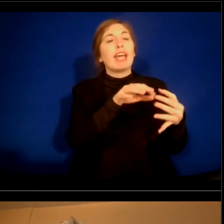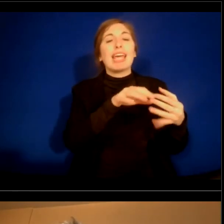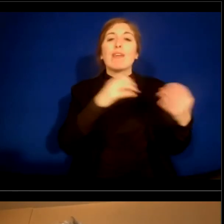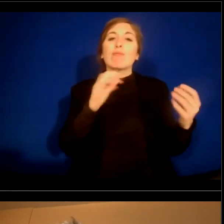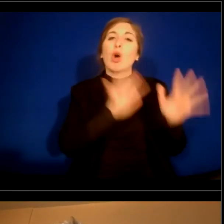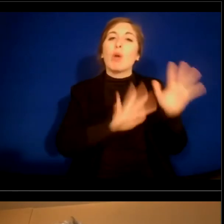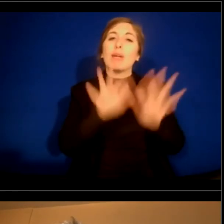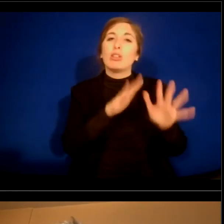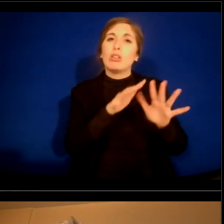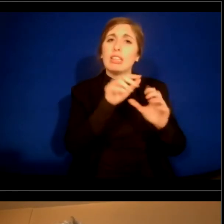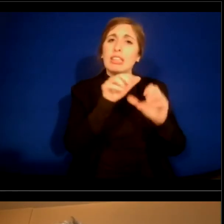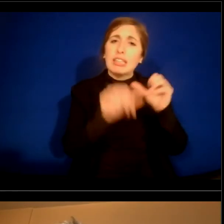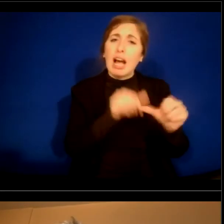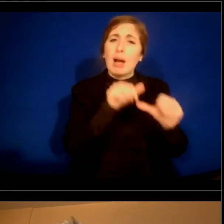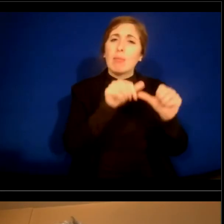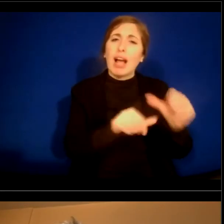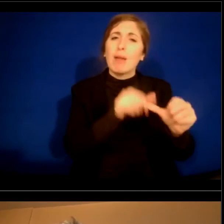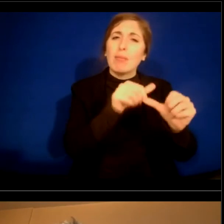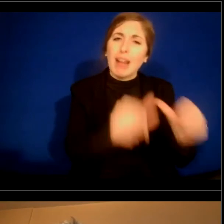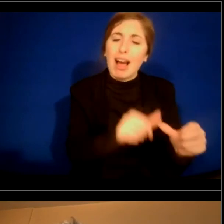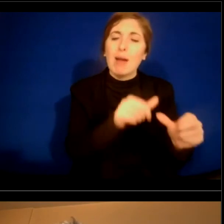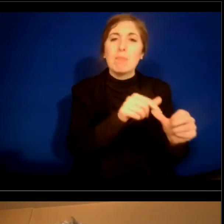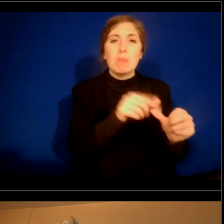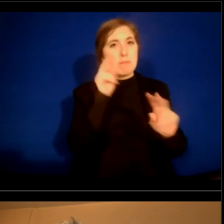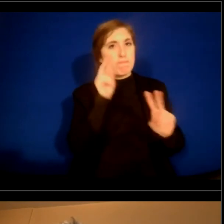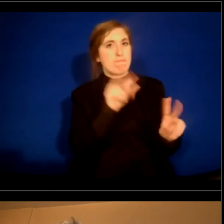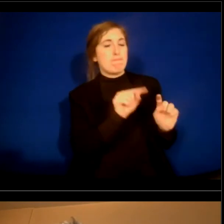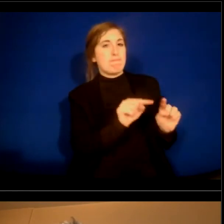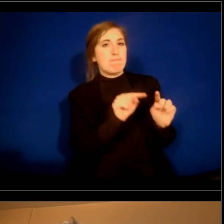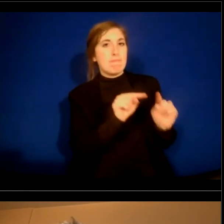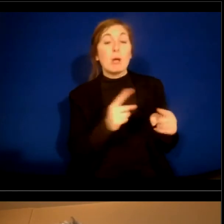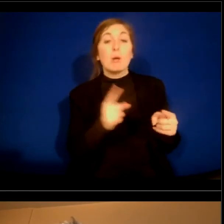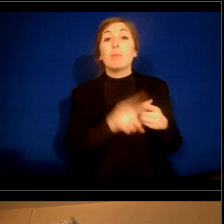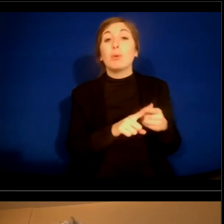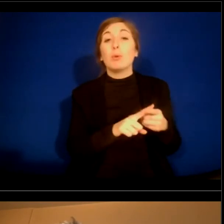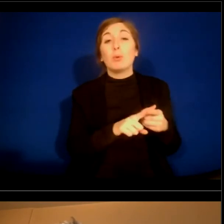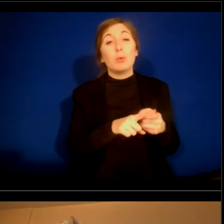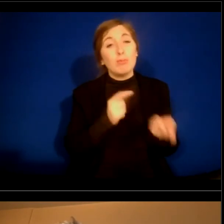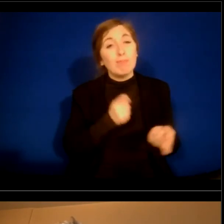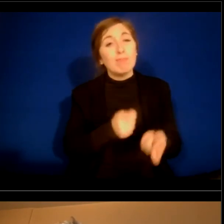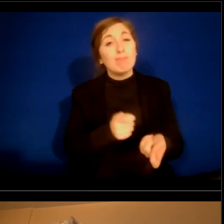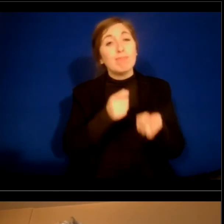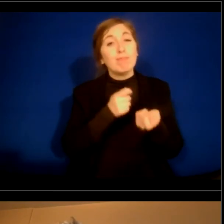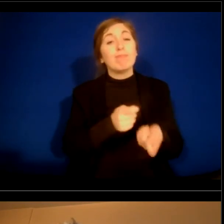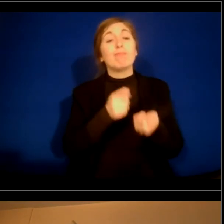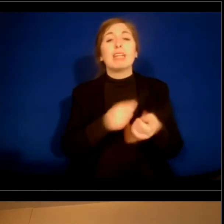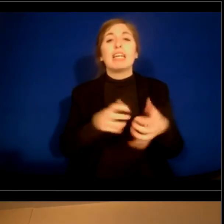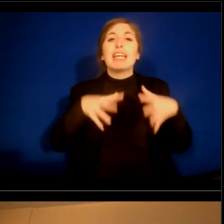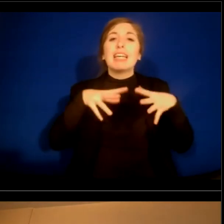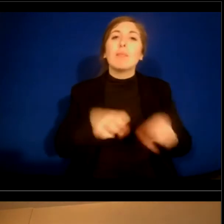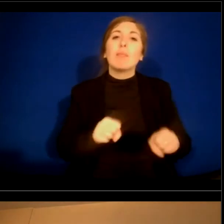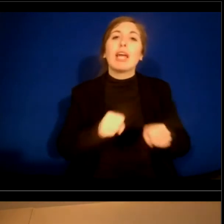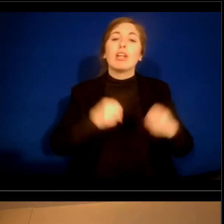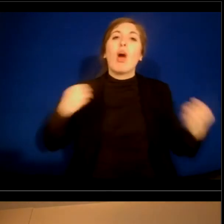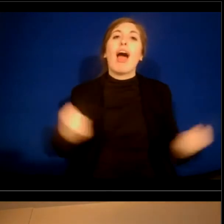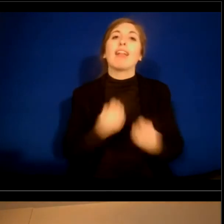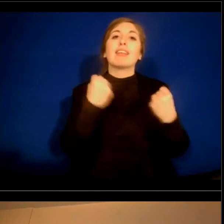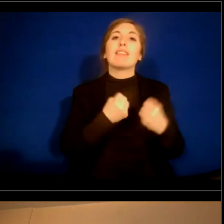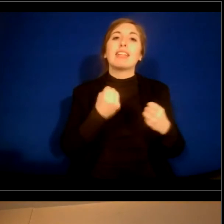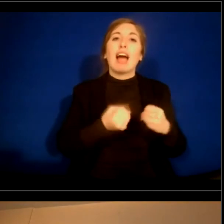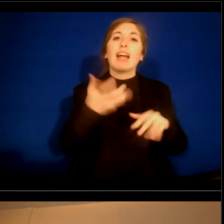psicologi, quindi credo che, come dire, poi se ci sarà qualche possibilità di intervento